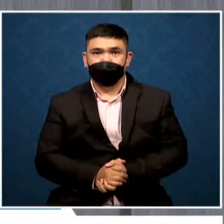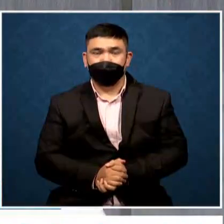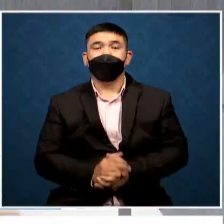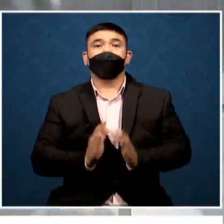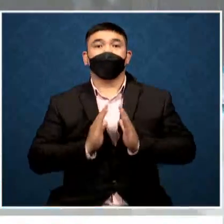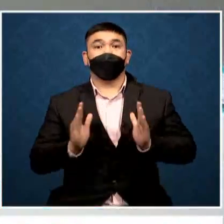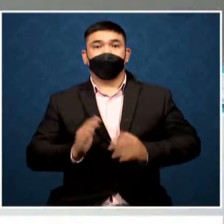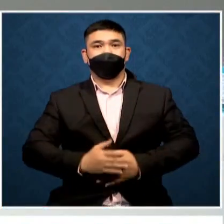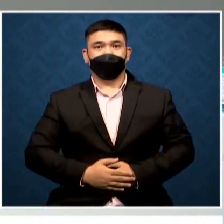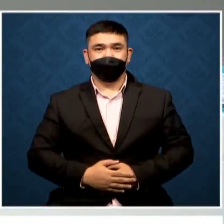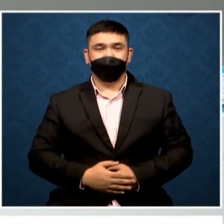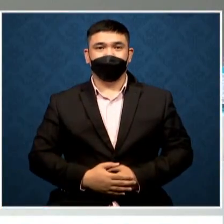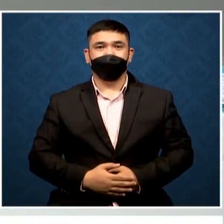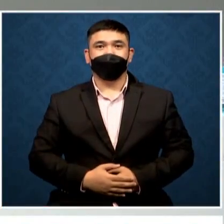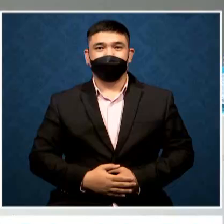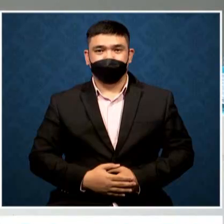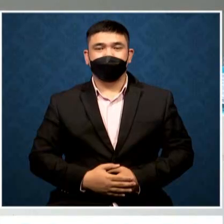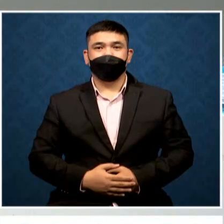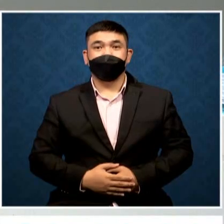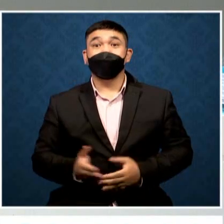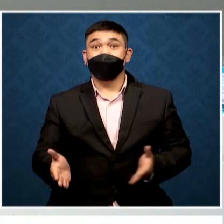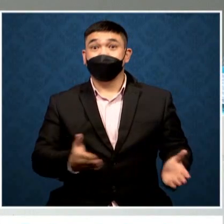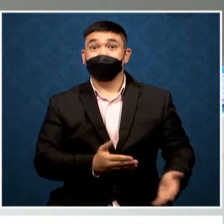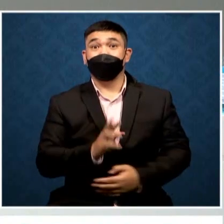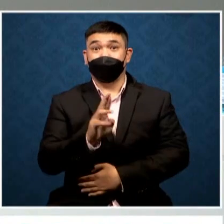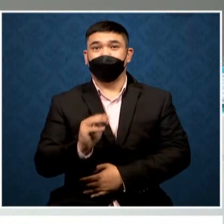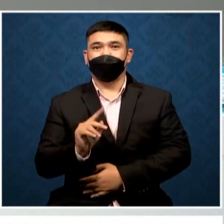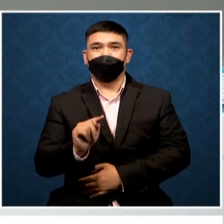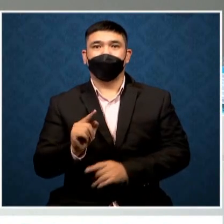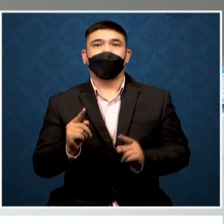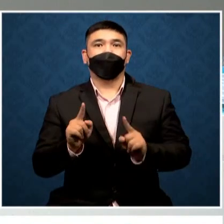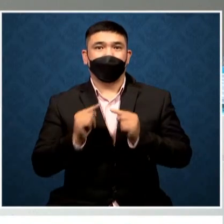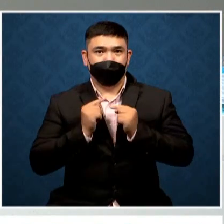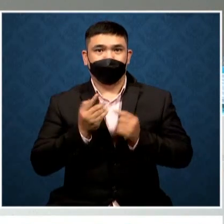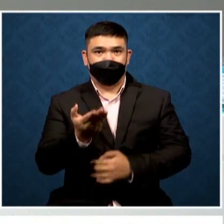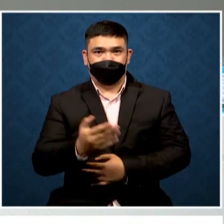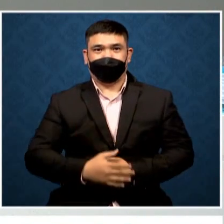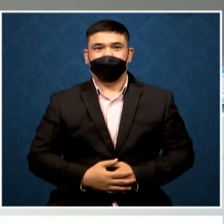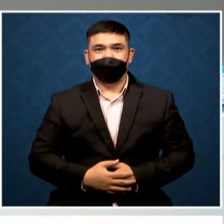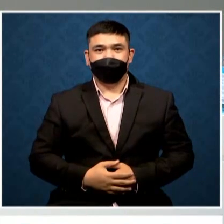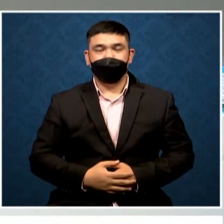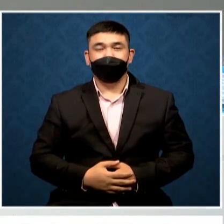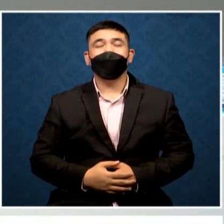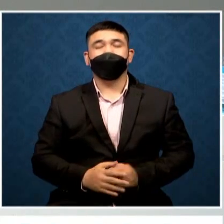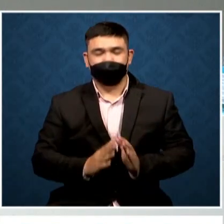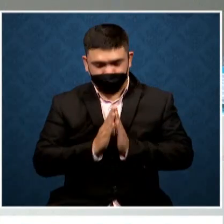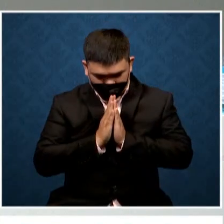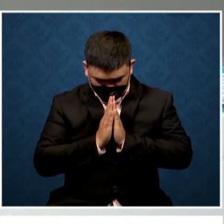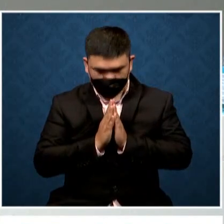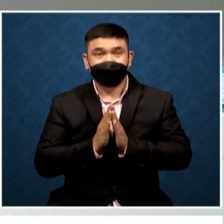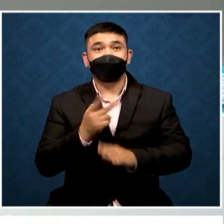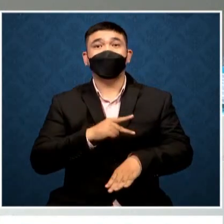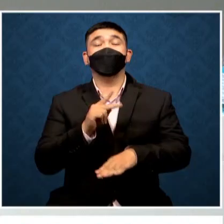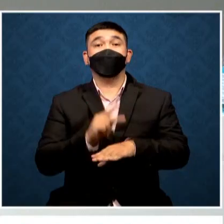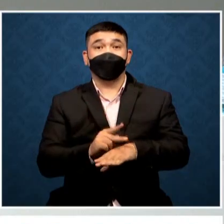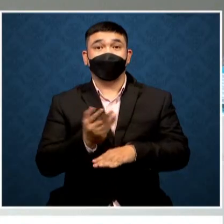ขอบคุณท่านวันชัยสอนสิริขอเชิญท่านรัฐมนตรีตอบกระทู้ถามครับ กราบเรียนท่านประธานสภาและสมาชิ